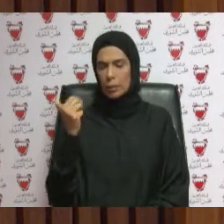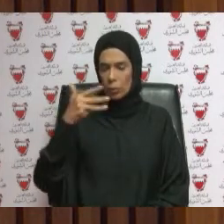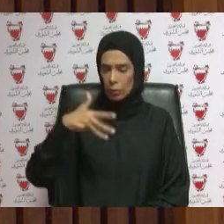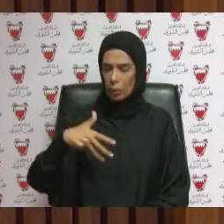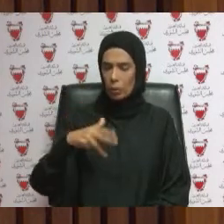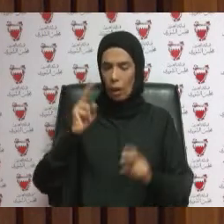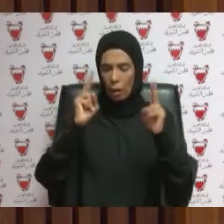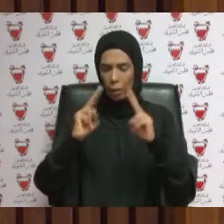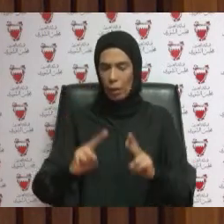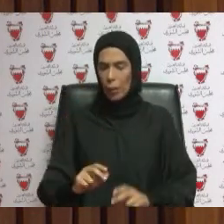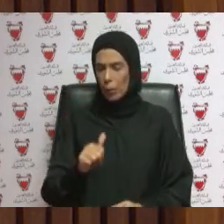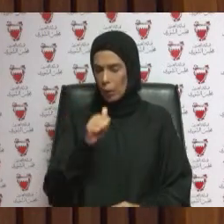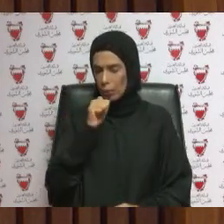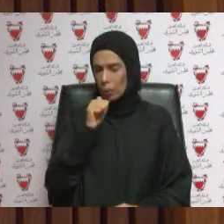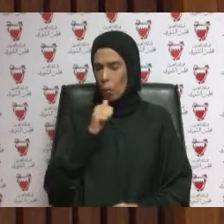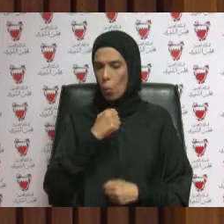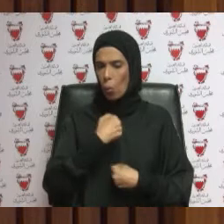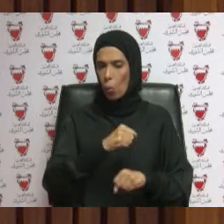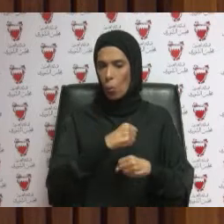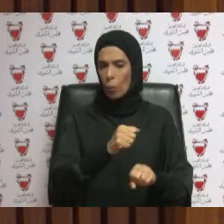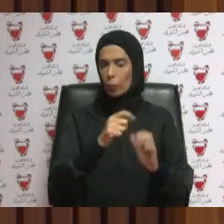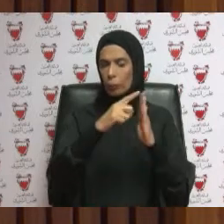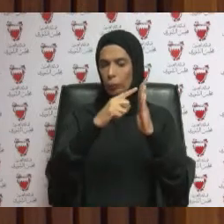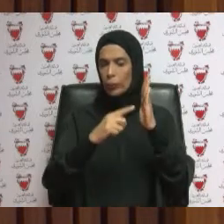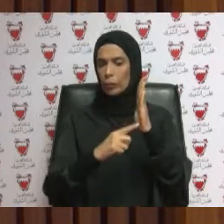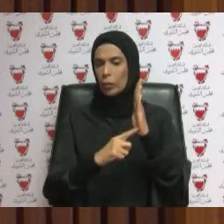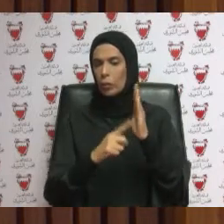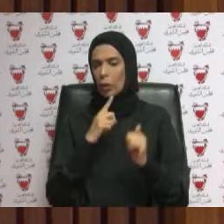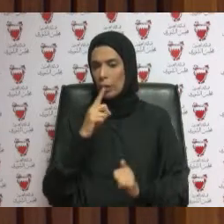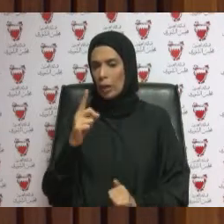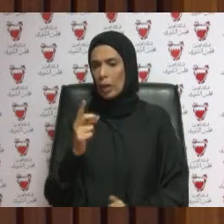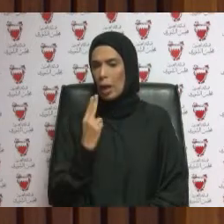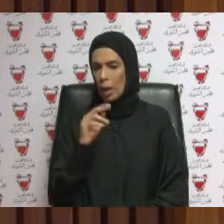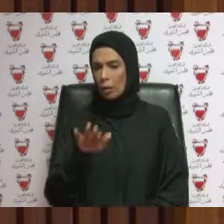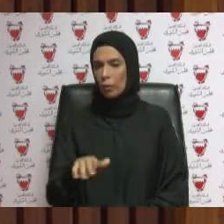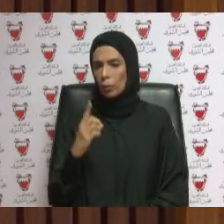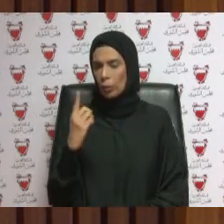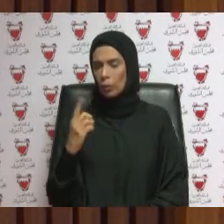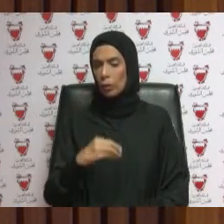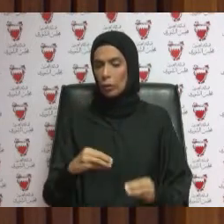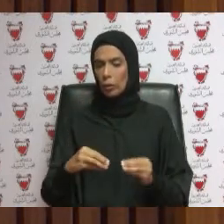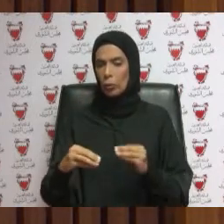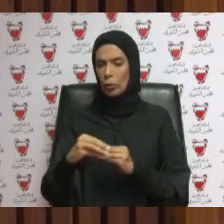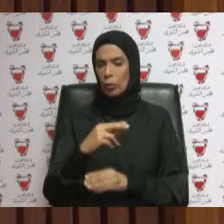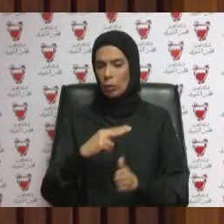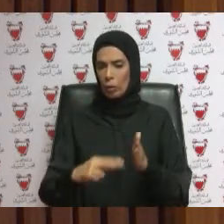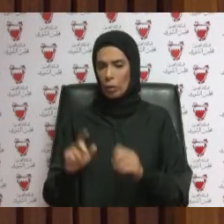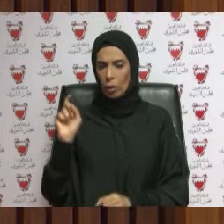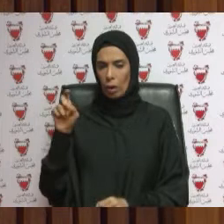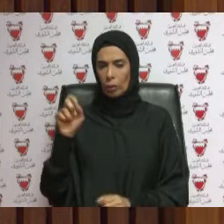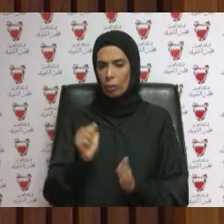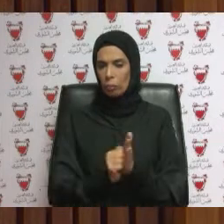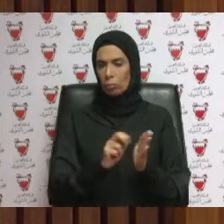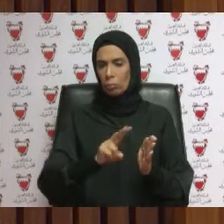قانون البلديات الصادر بالمرسوم رقم 35 لسنة 2001 وتعديلاته، وعلى قانون إيجار العقارات